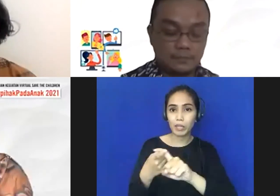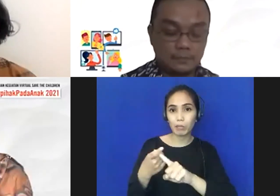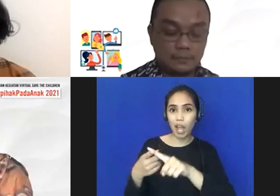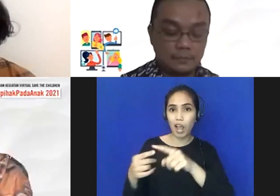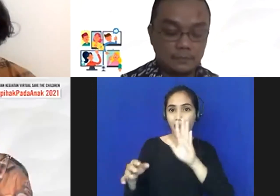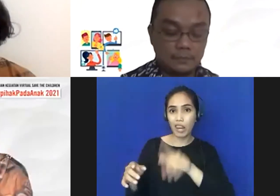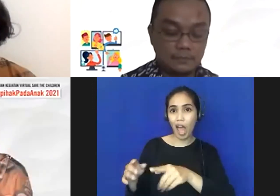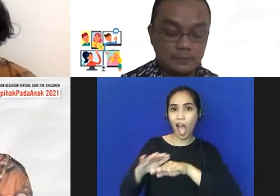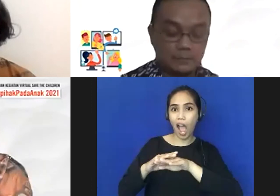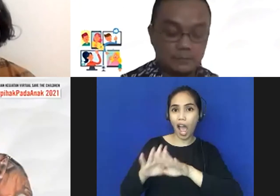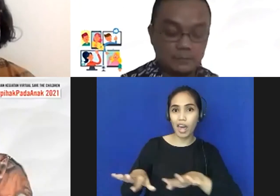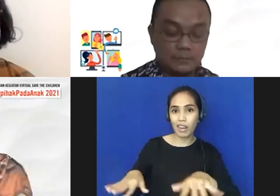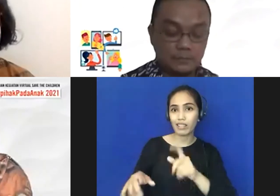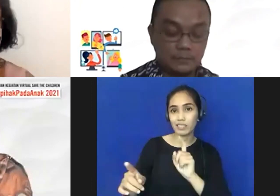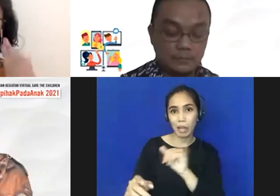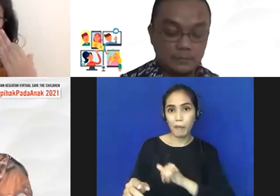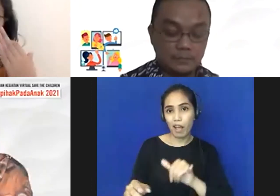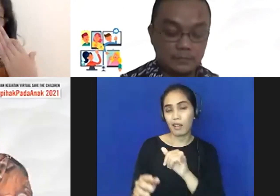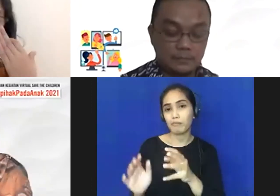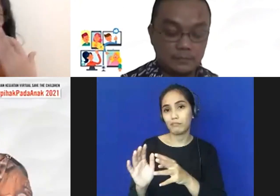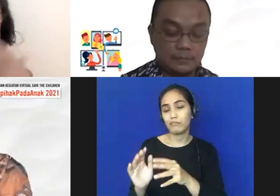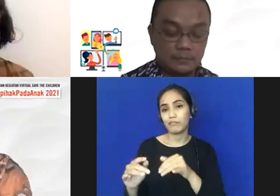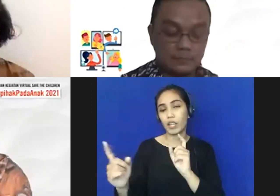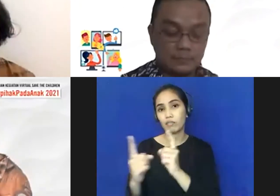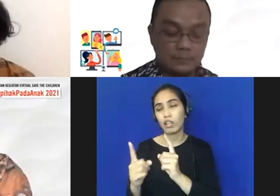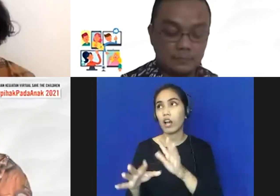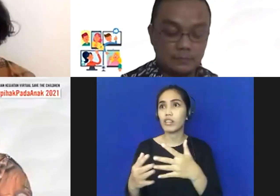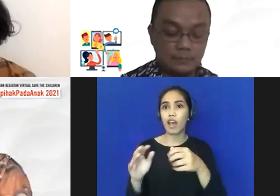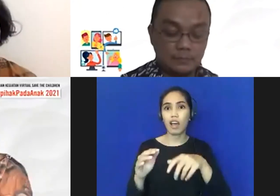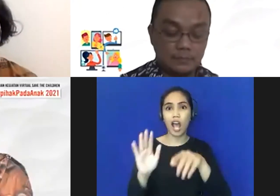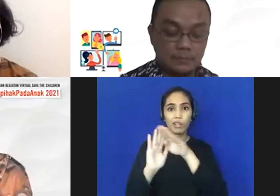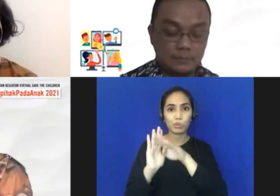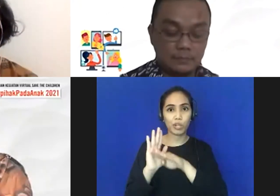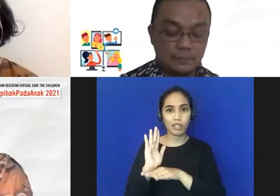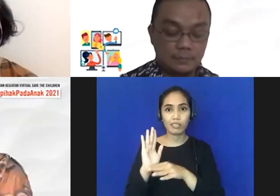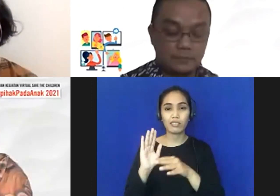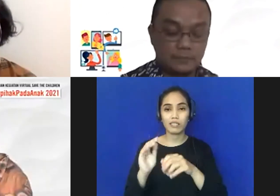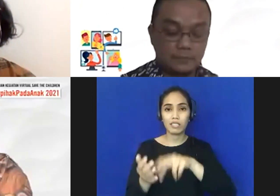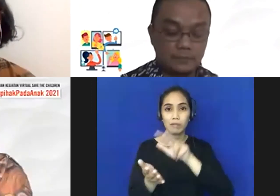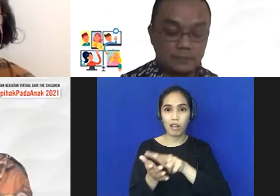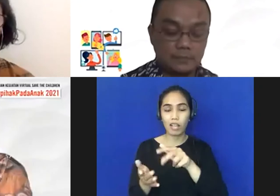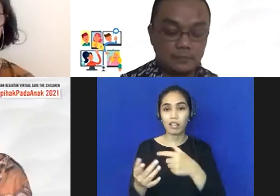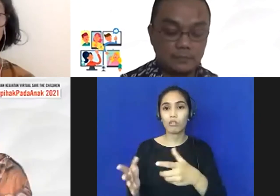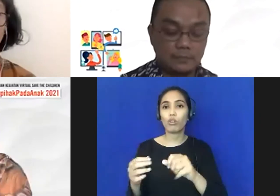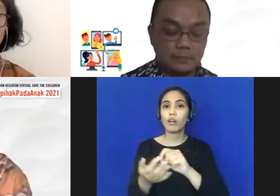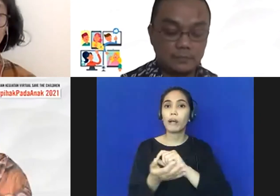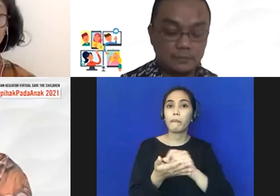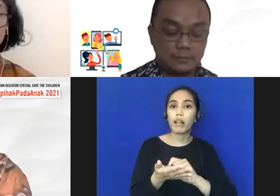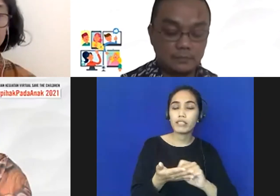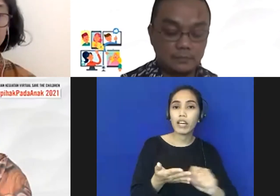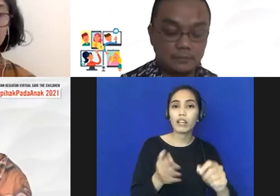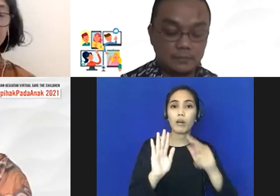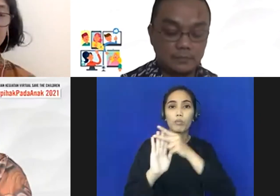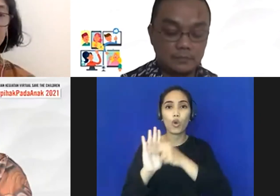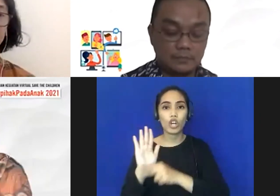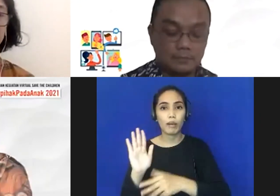misalnya ada aturan kesepakatan bersama gitu ya. Dan biasanya kalau misalnya belajar dari program-program kita sebelumnya,